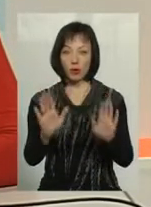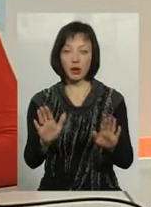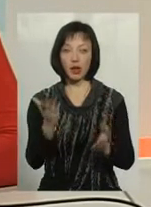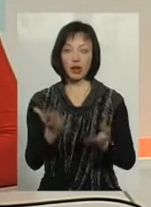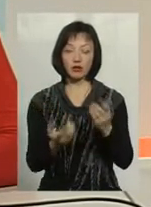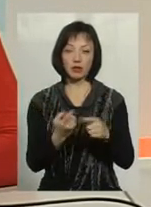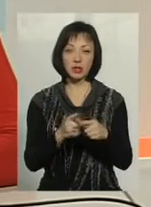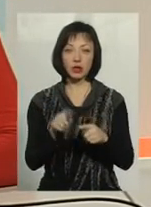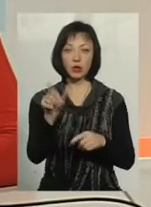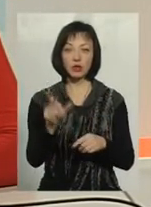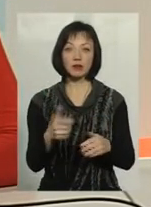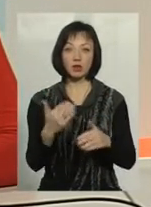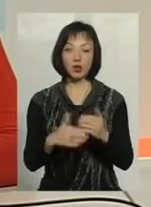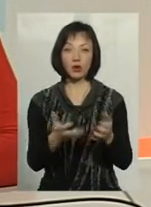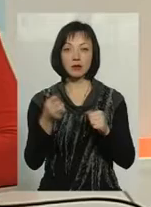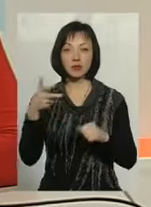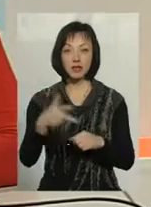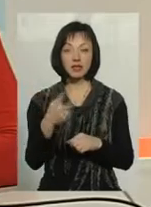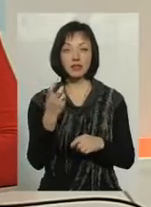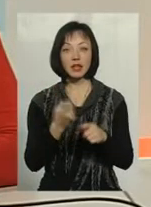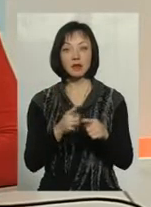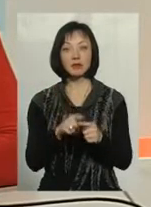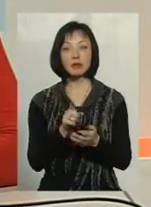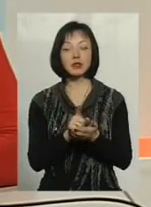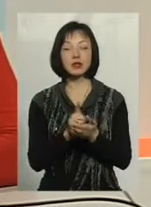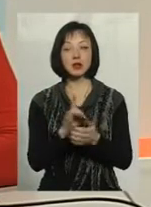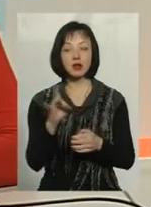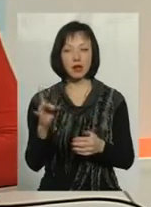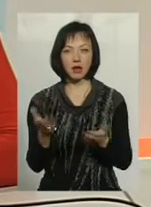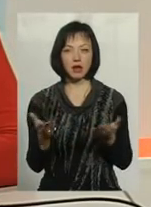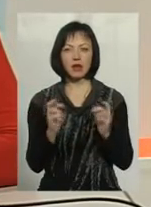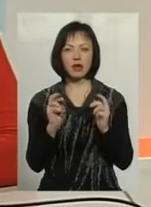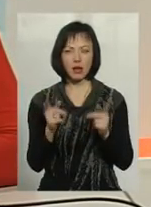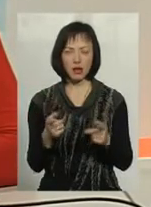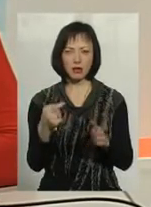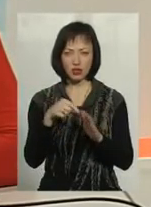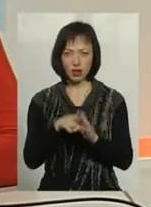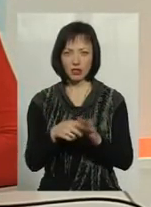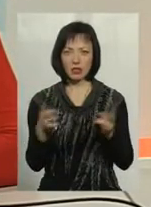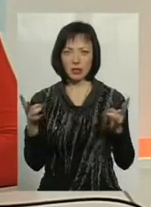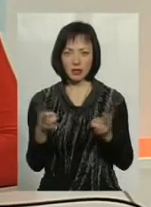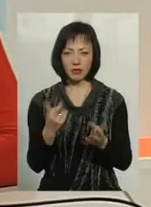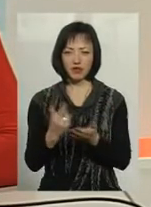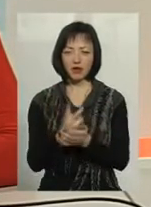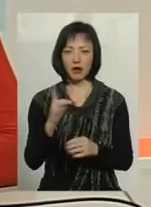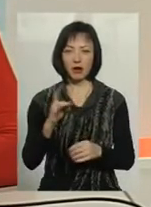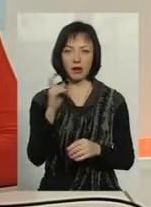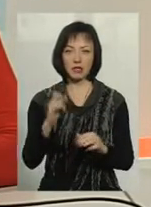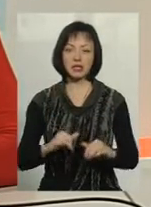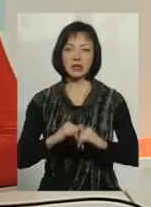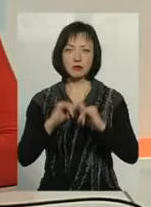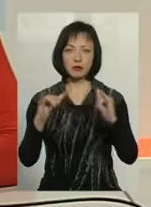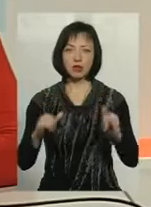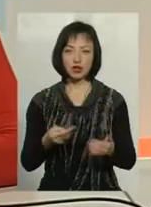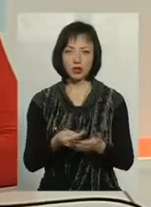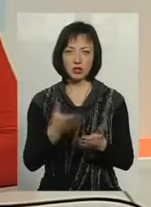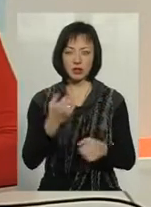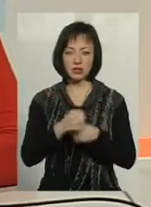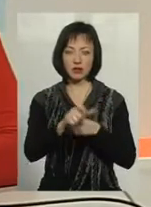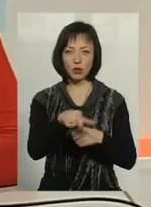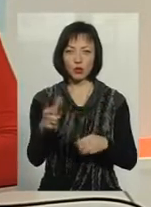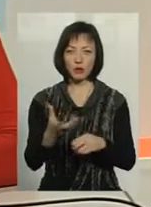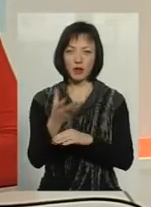безробіття. Як, на вашу думку, відобразиться підвищення законодавчо, вже затверджене законодавчо,